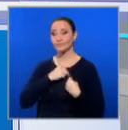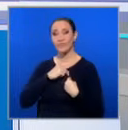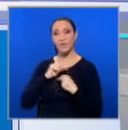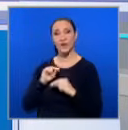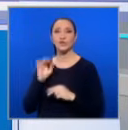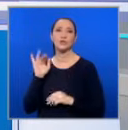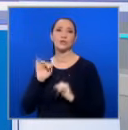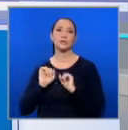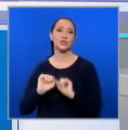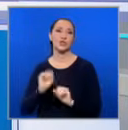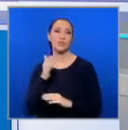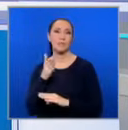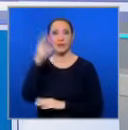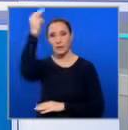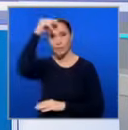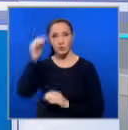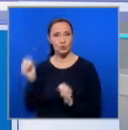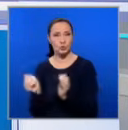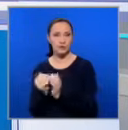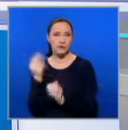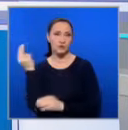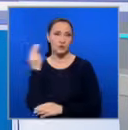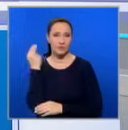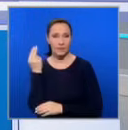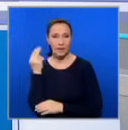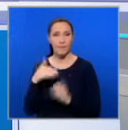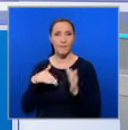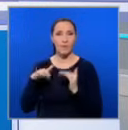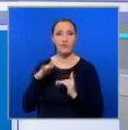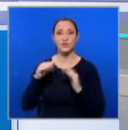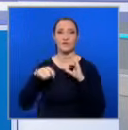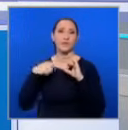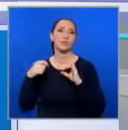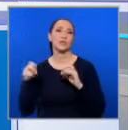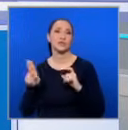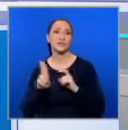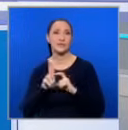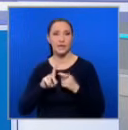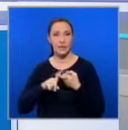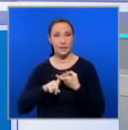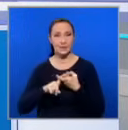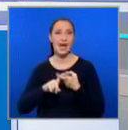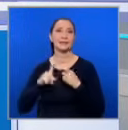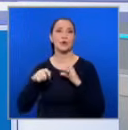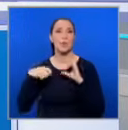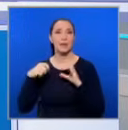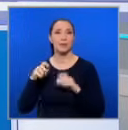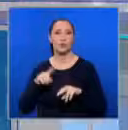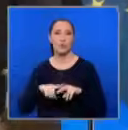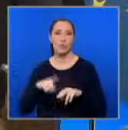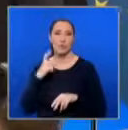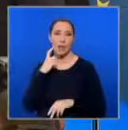че ще бъдат защитени правата на българското малцинство в Сърбия. Повече в репортажа на Цветелина Катанска и оператора Николай Балкански.